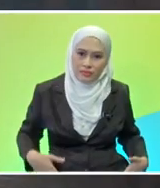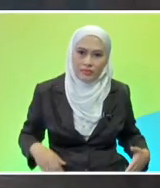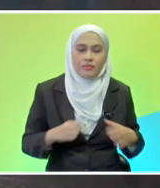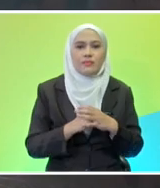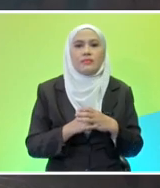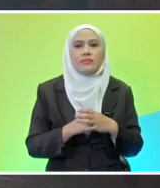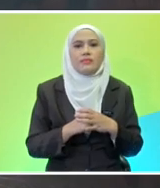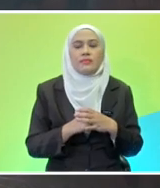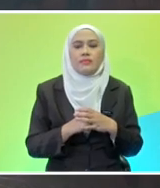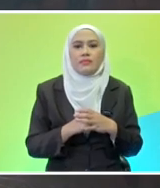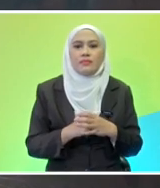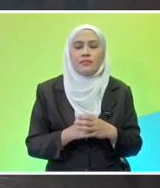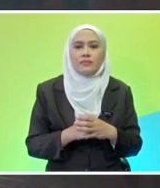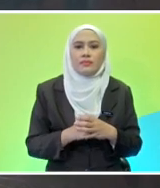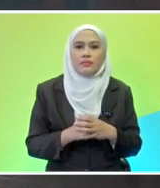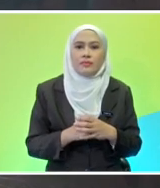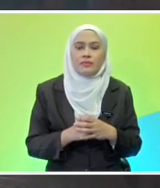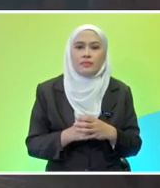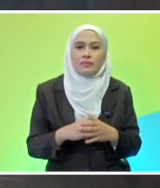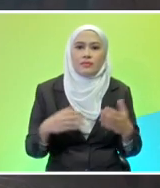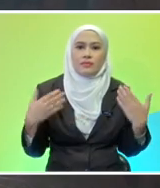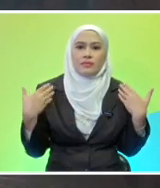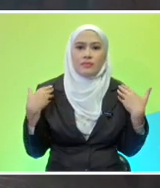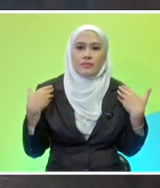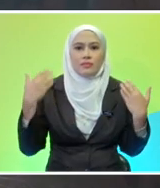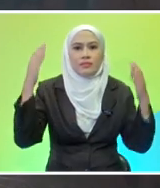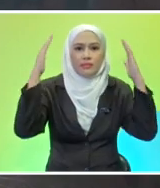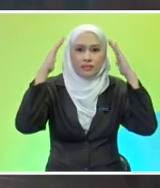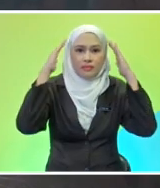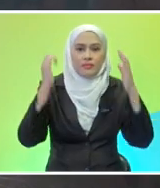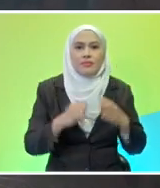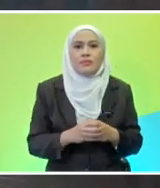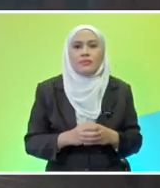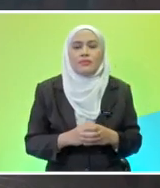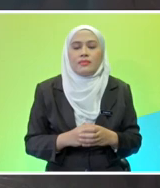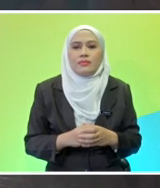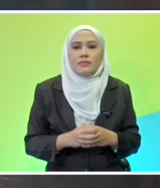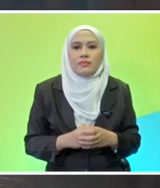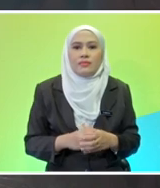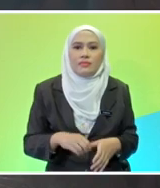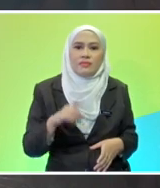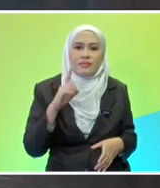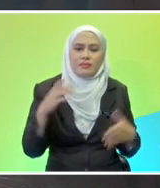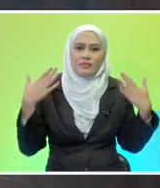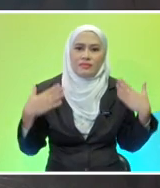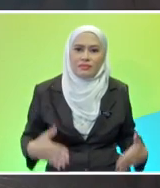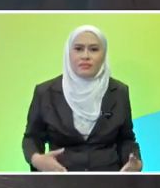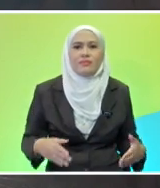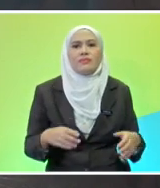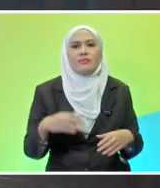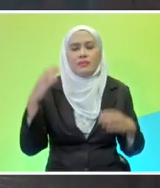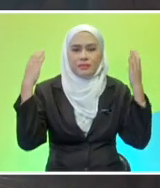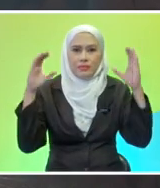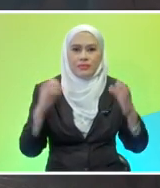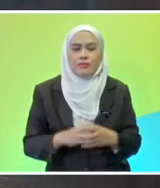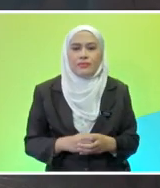badan juga sebab kita bergerak membungkuk sedikit tadi kan. Ada kepala juga. Ya, betul. Satu badan lah cikgu. Ya, jadi aku bang, jom kita cuba. Boleh.